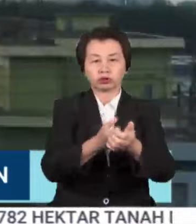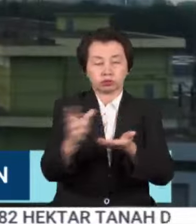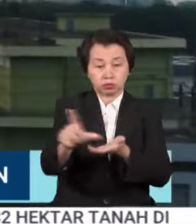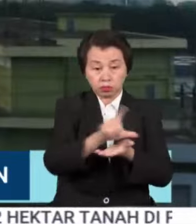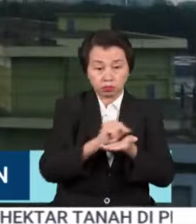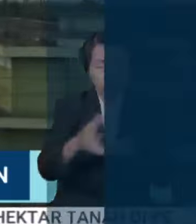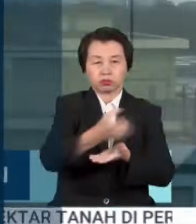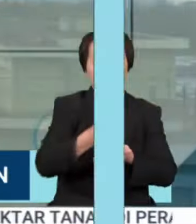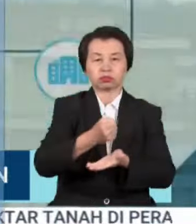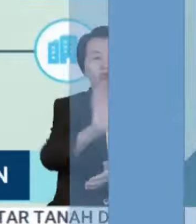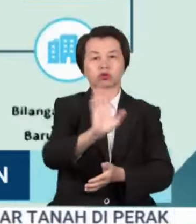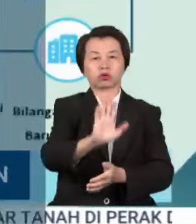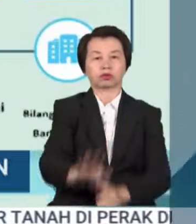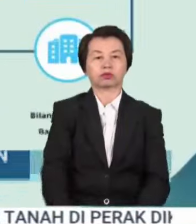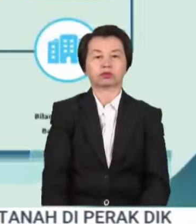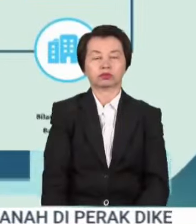pendapatan.